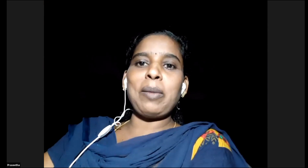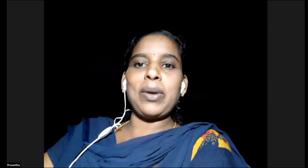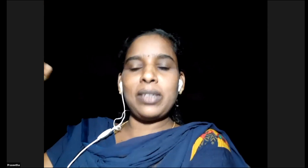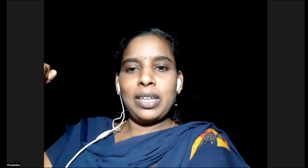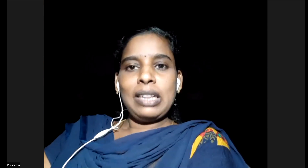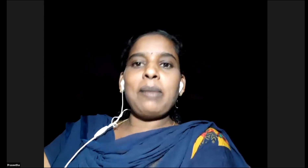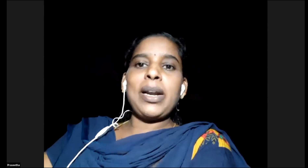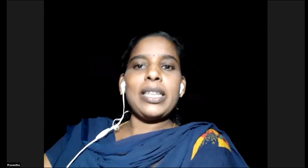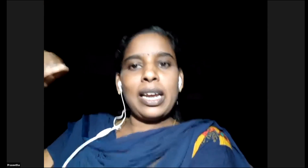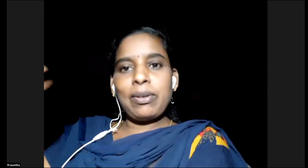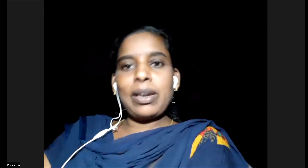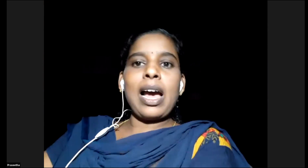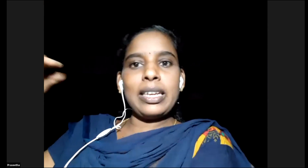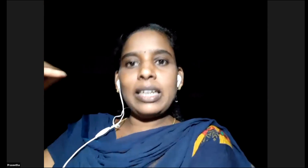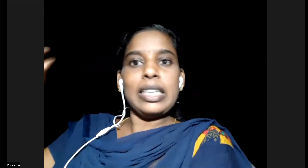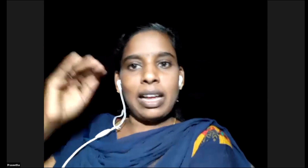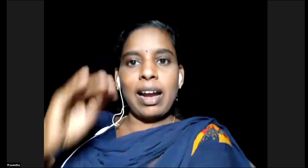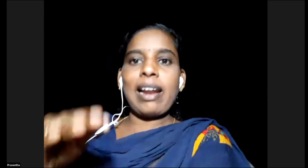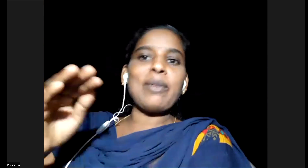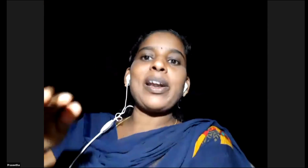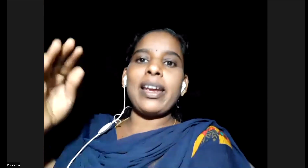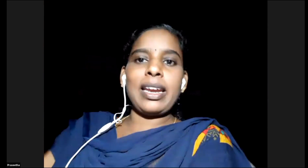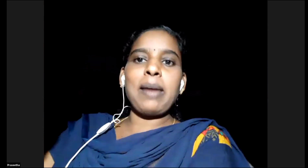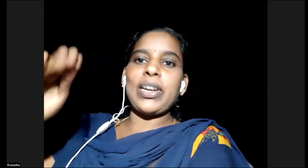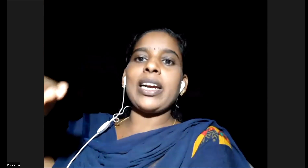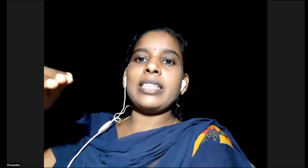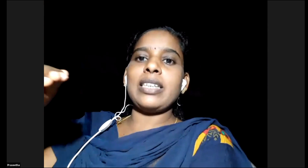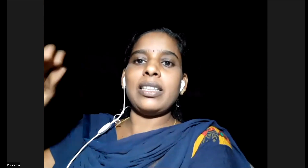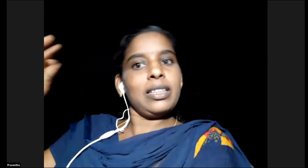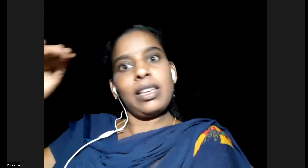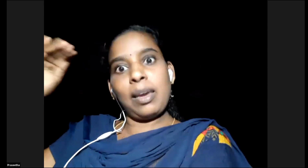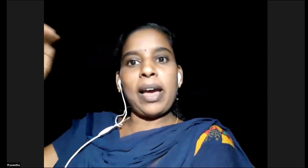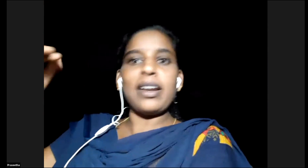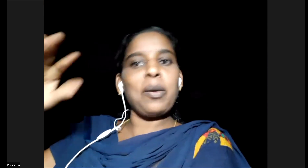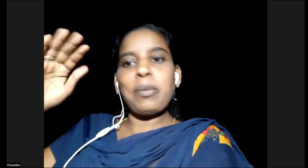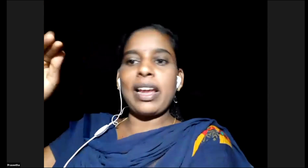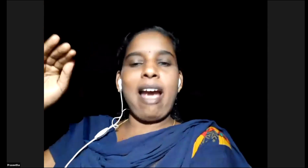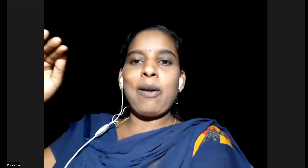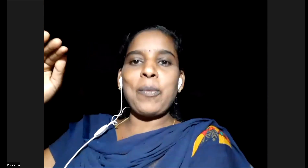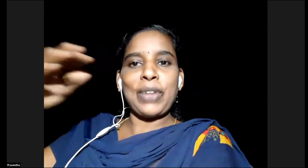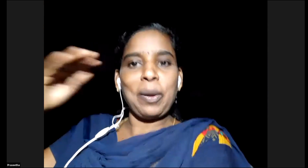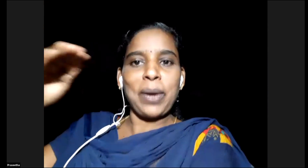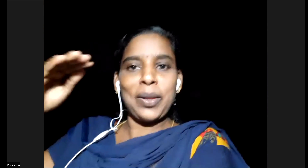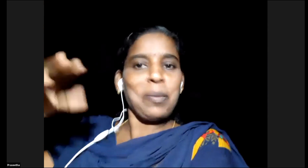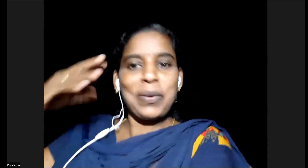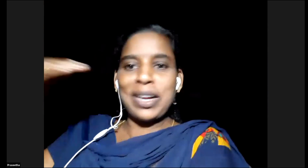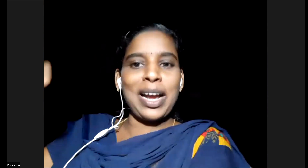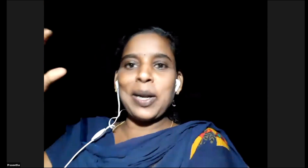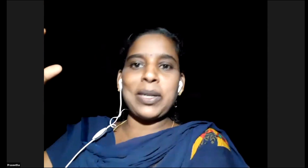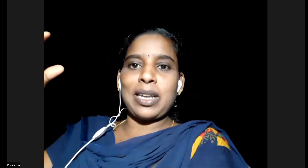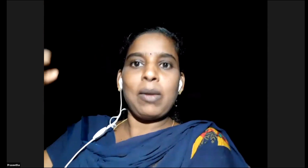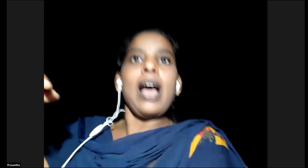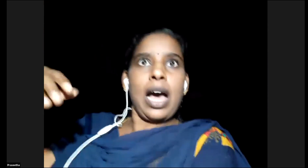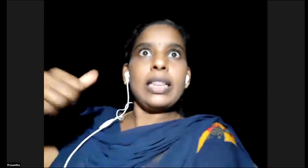പറയും. അപ്പൊ അത് നമ്മളതിനെ അവർ ആ രീതിയിൽ ഇന്ന കാരണം കൊണ്ടായിരിക്കാം അവരങ്ങനെ ചെയ്തത്, നീ പാരന്റ് ആവുമ്പോ അങ്ങനെ ആവും എന്നൊക്കെ പറഞ്ഞു വരുമ്പോ അവർക്ക്